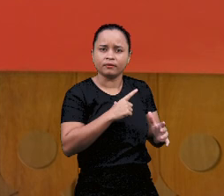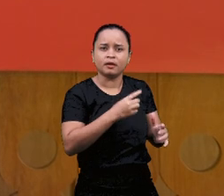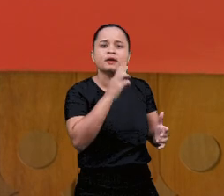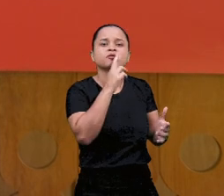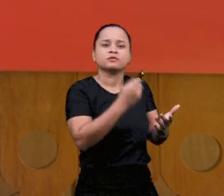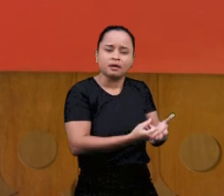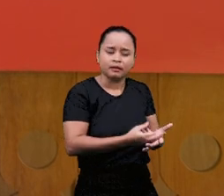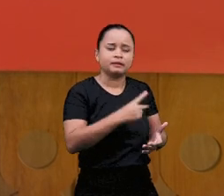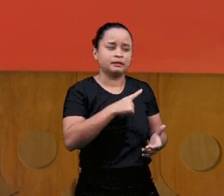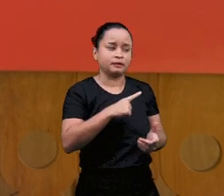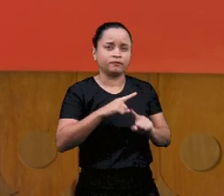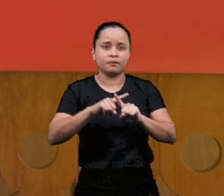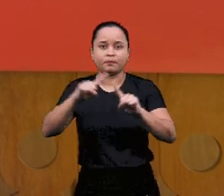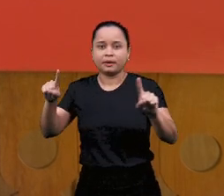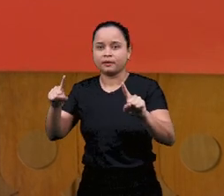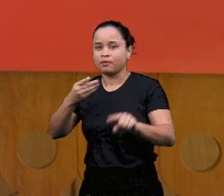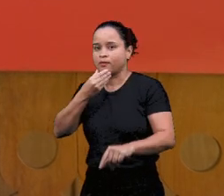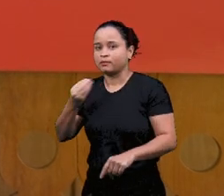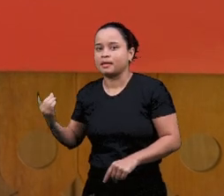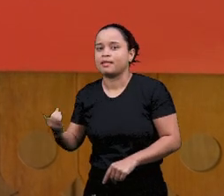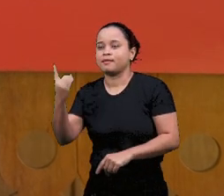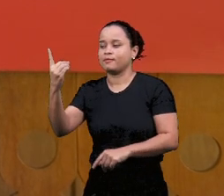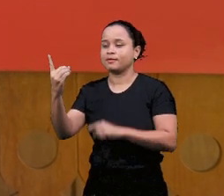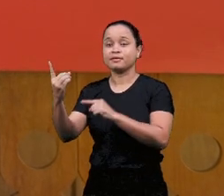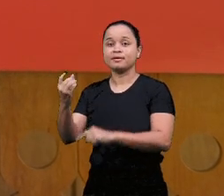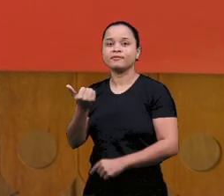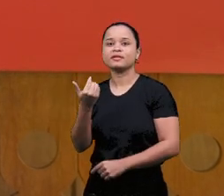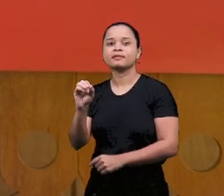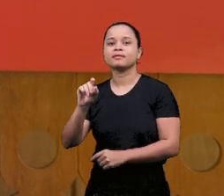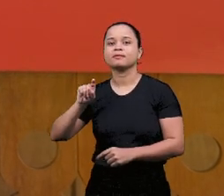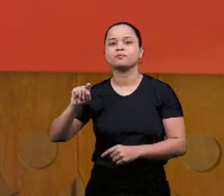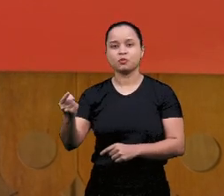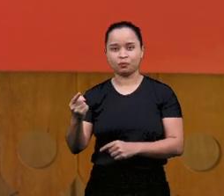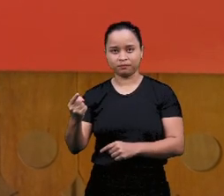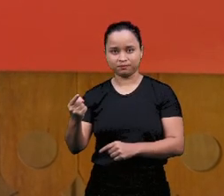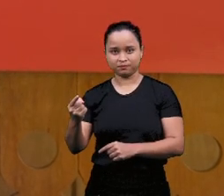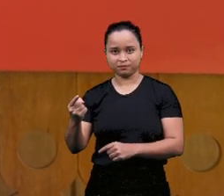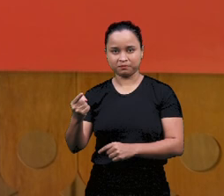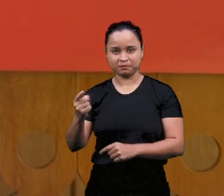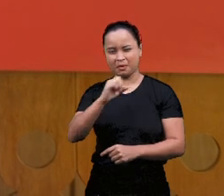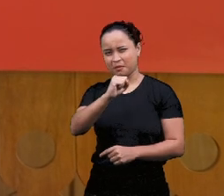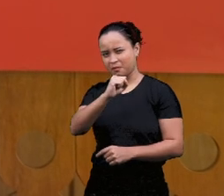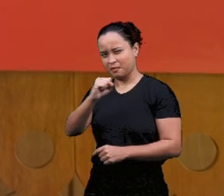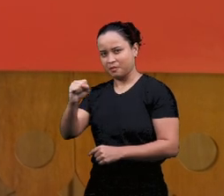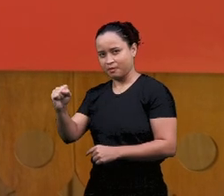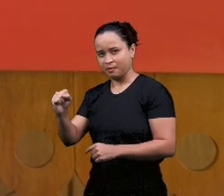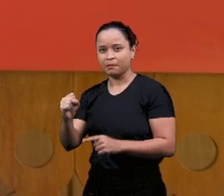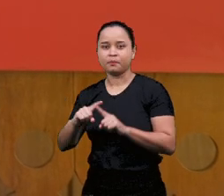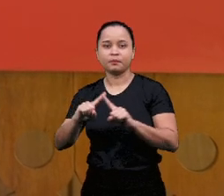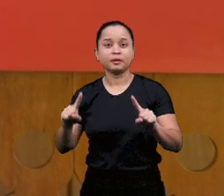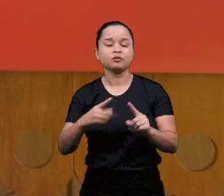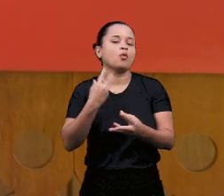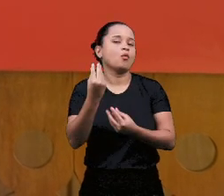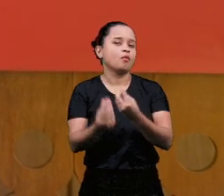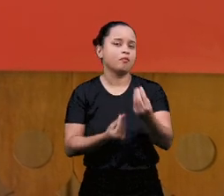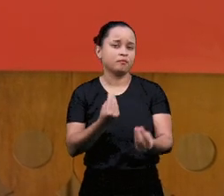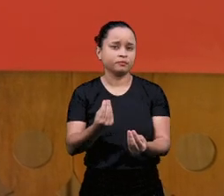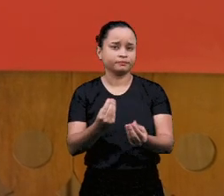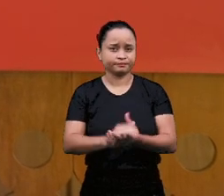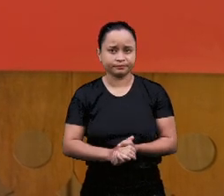Mais David, il a tué 10 000. Et de quelle manière? Voyez bien, les femmes ont